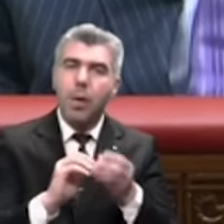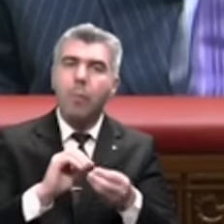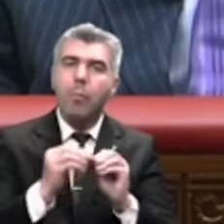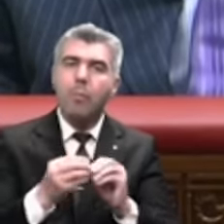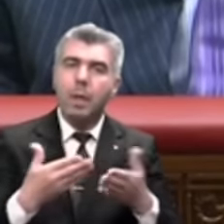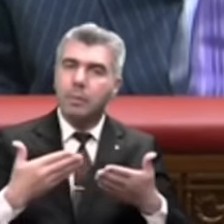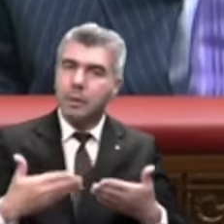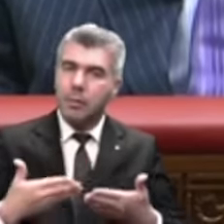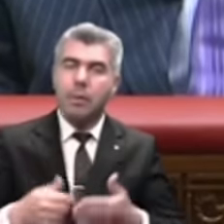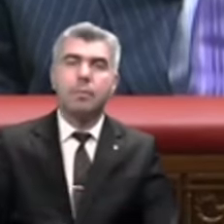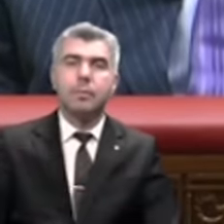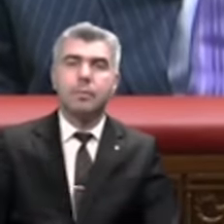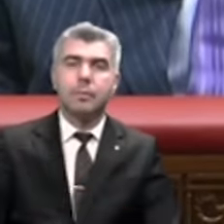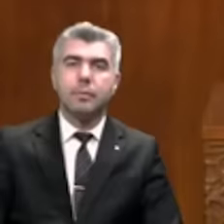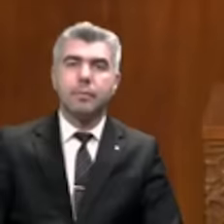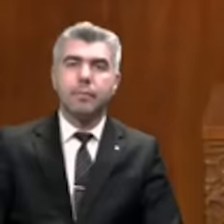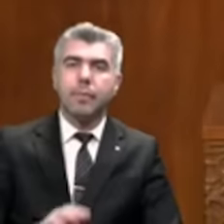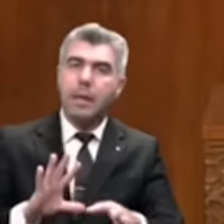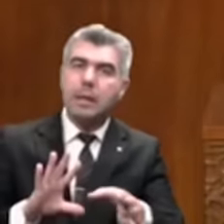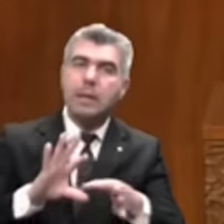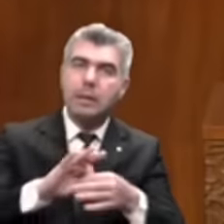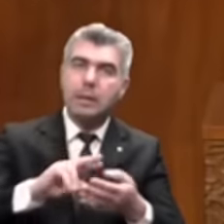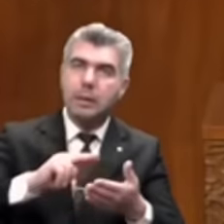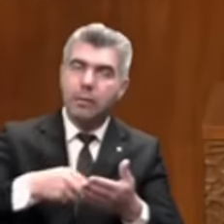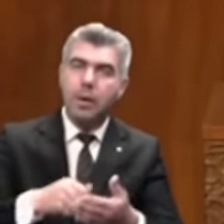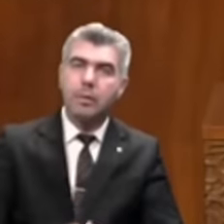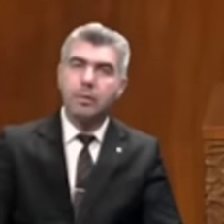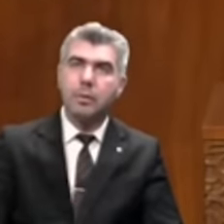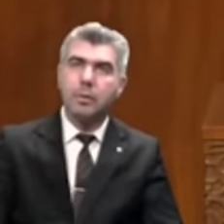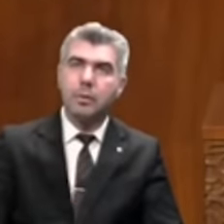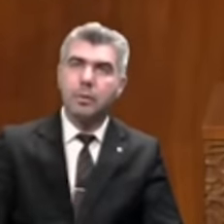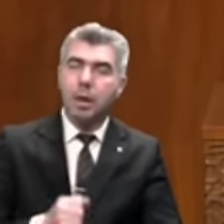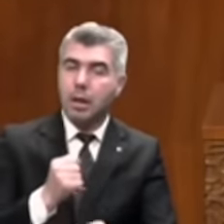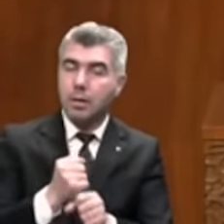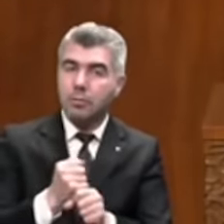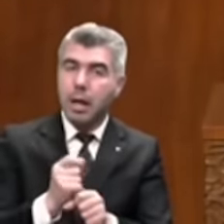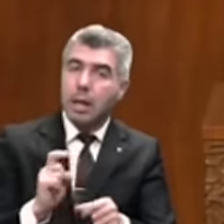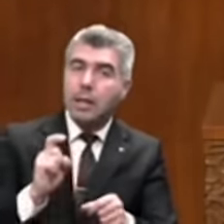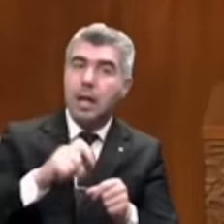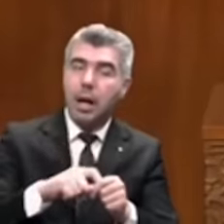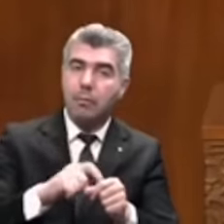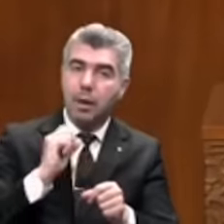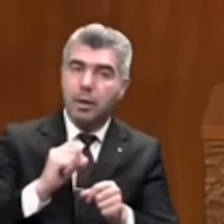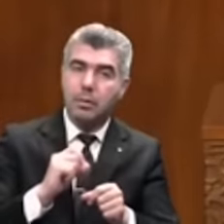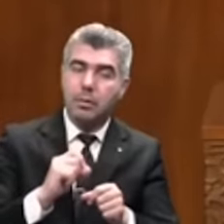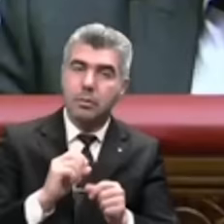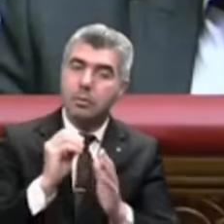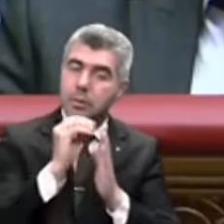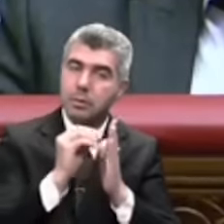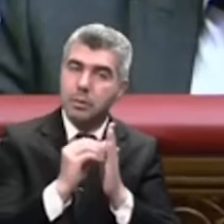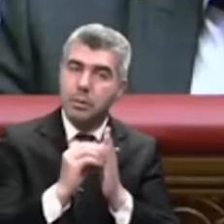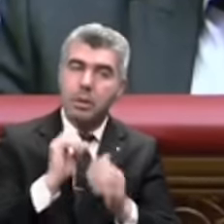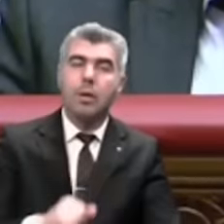مطروحه. اتفاقيات خدمنا مع نقابات اكثر يعني